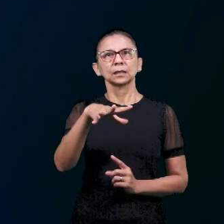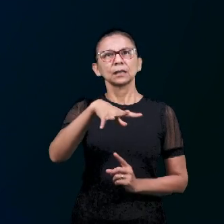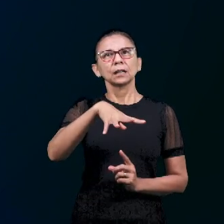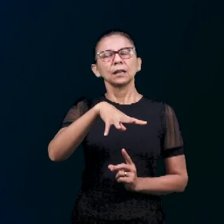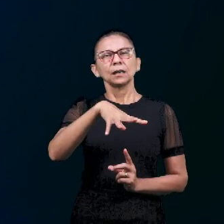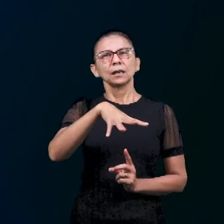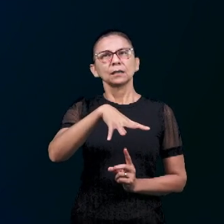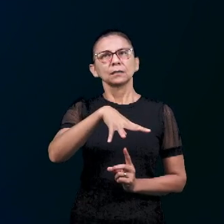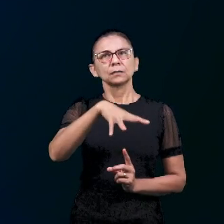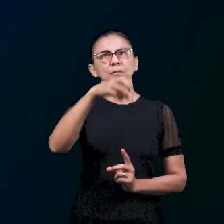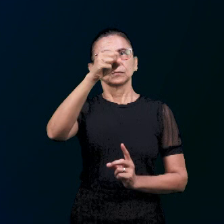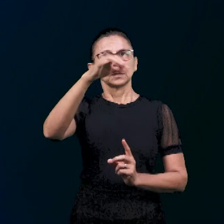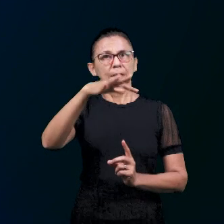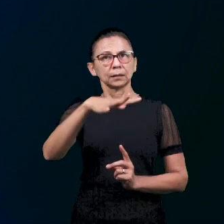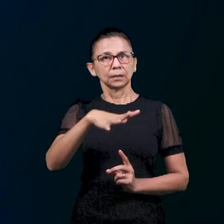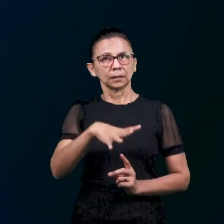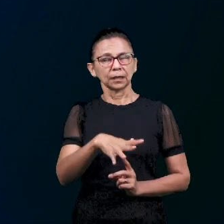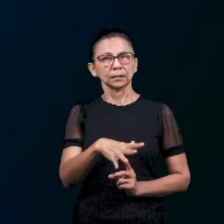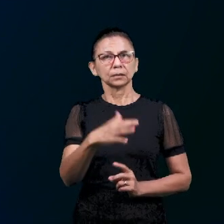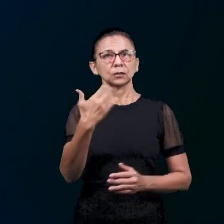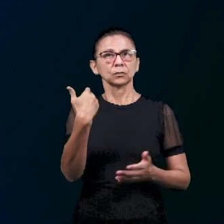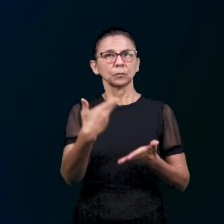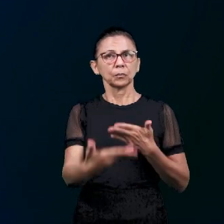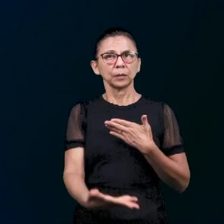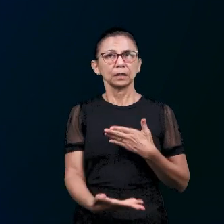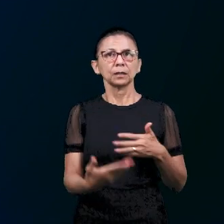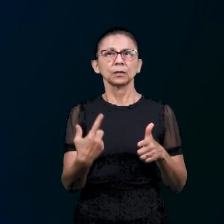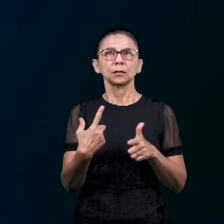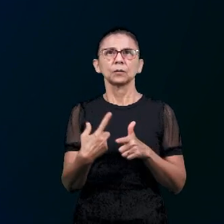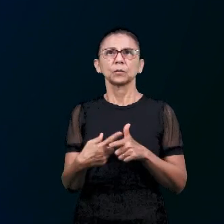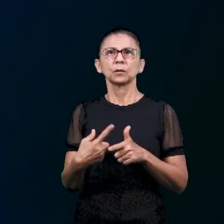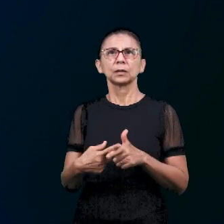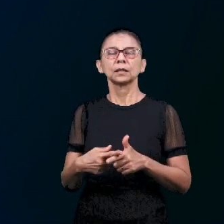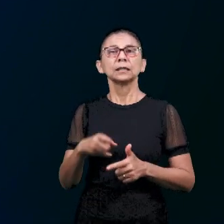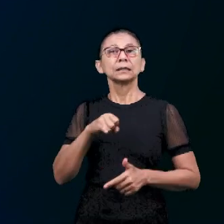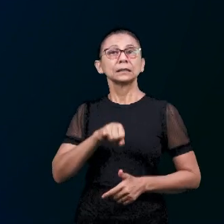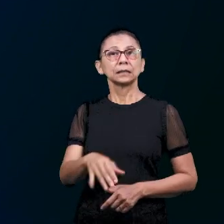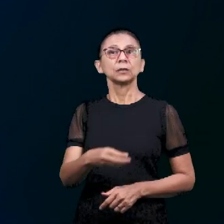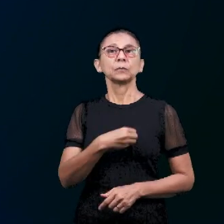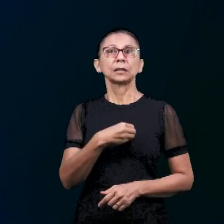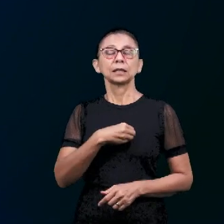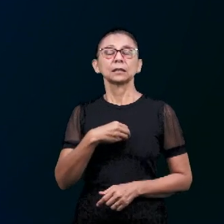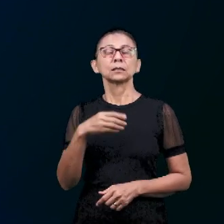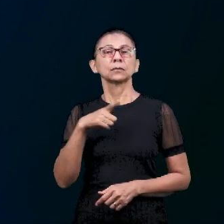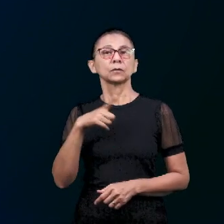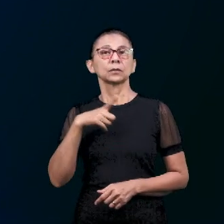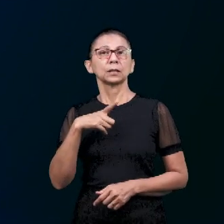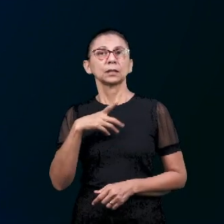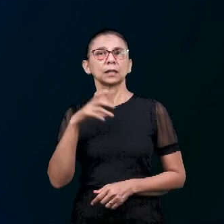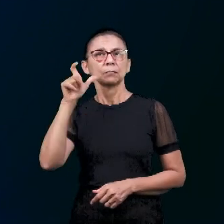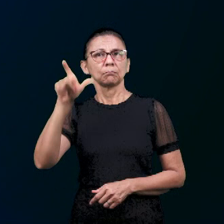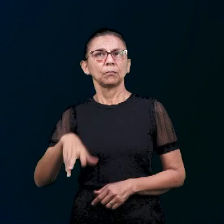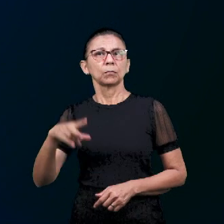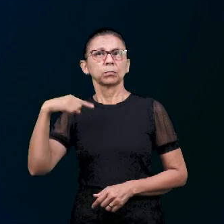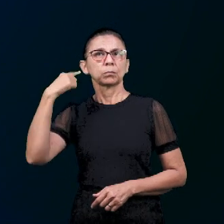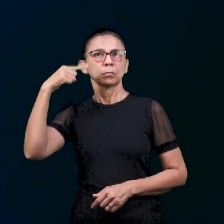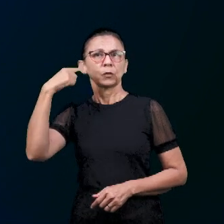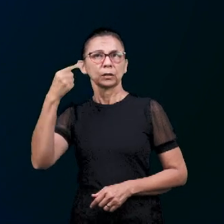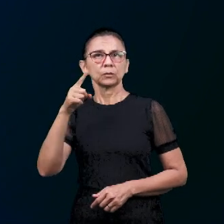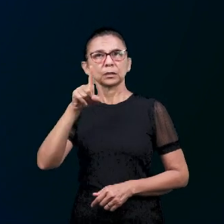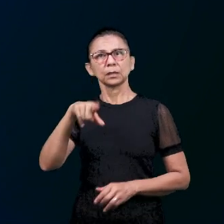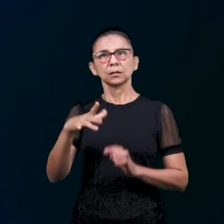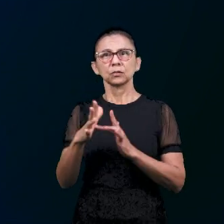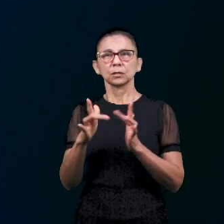1 Jean, chapitre 2, verset 1, qui nous dit « Mes enfants, ces choses je vous écris afin que vous ne péchiez point. Et si